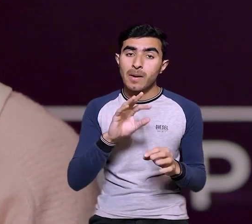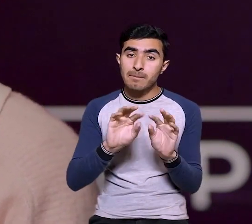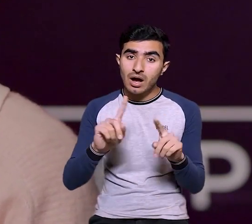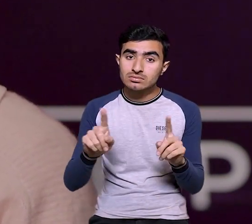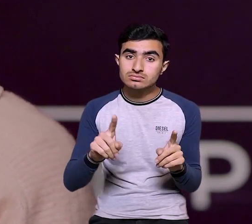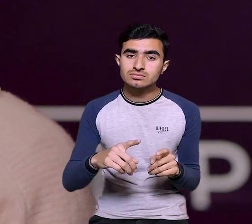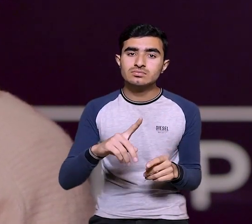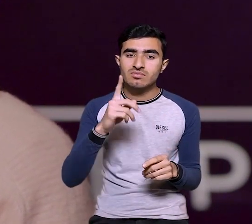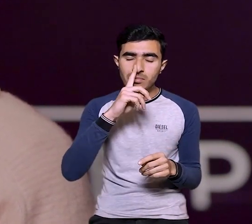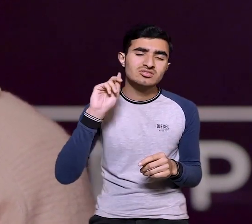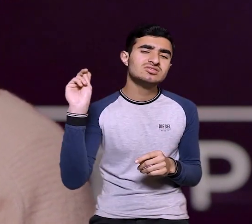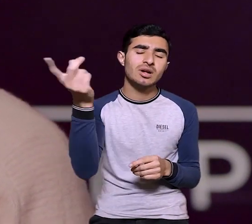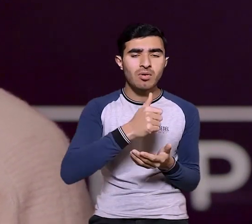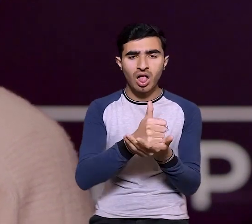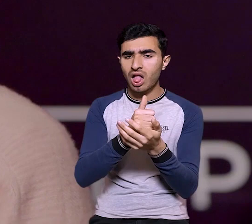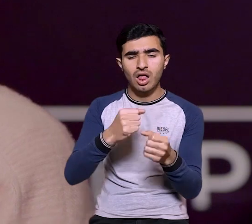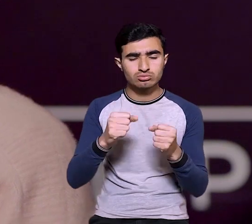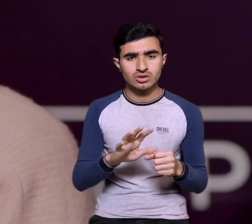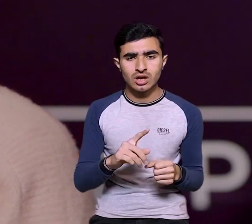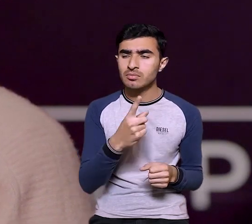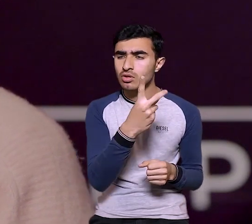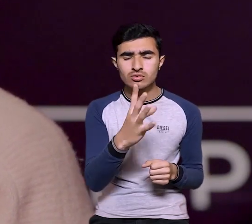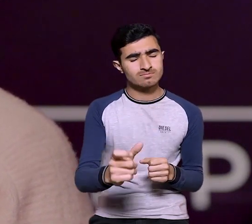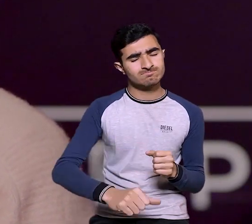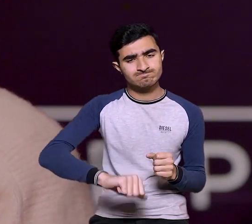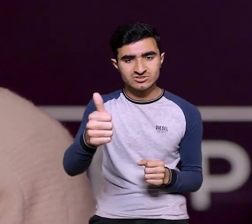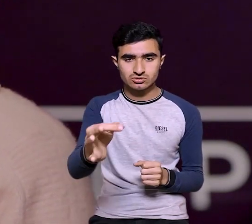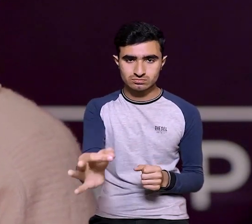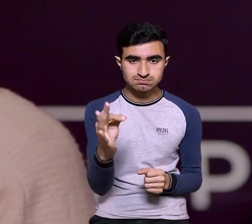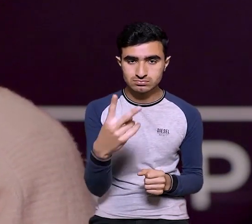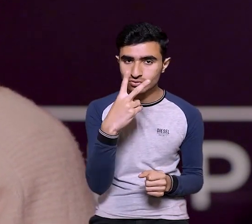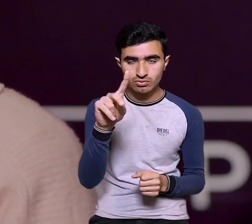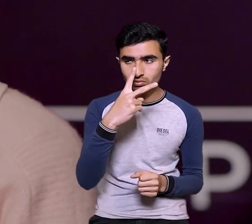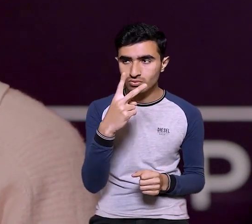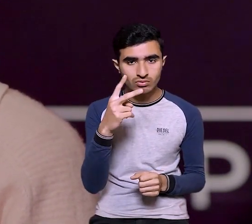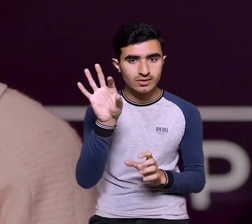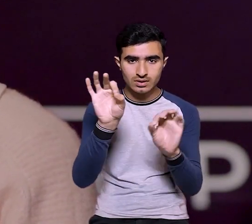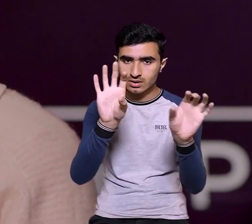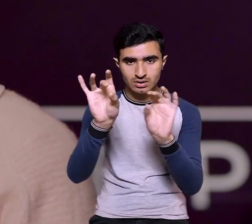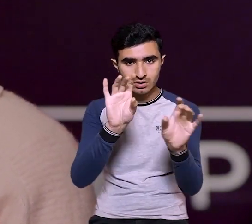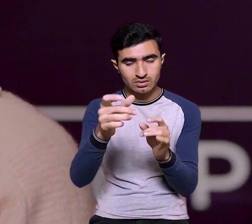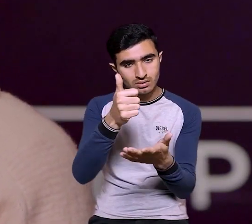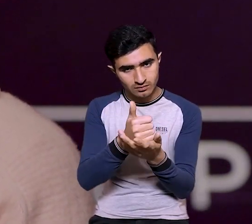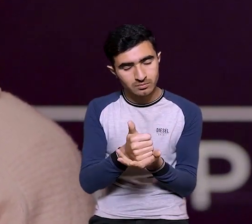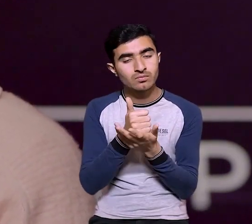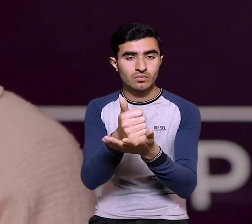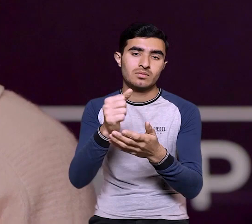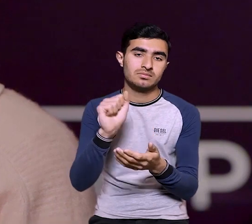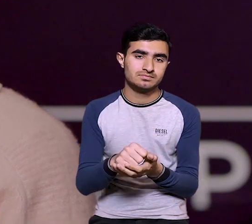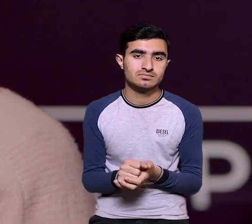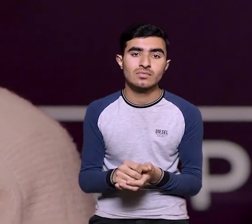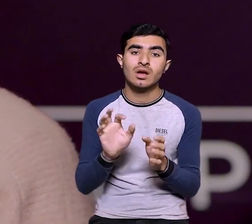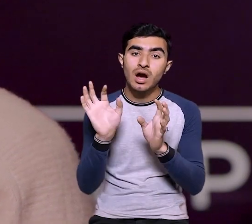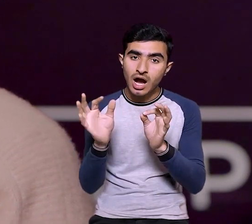एंड वी गिव 20 अवार्ड्स एवरी ईयर. ये सेरेमनी हमारी काफ़ी अच्छी रिस्पेक्टफुल सी सेरेमनी है और बड़ा लोग इसमें